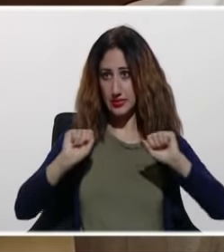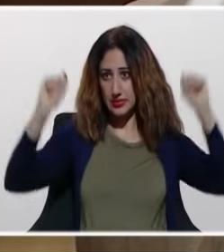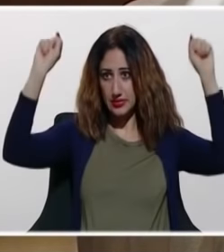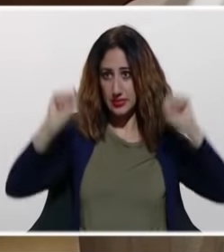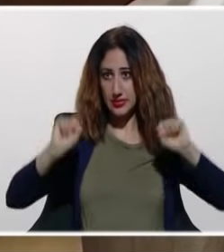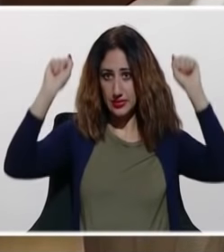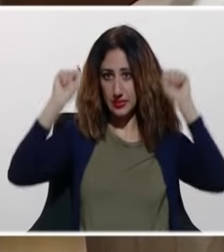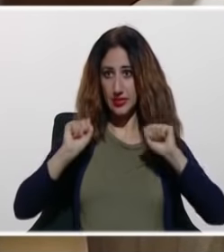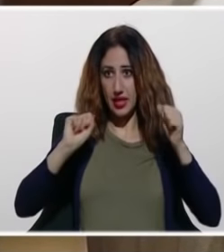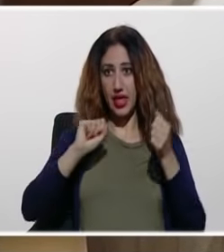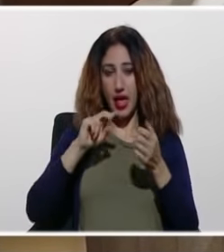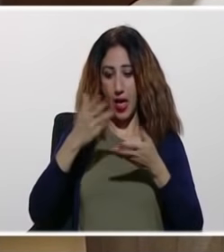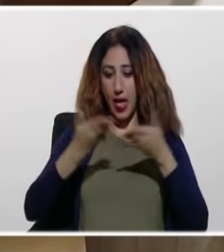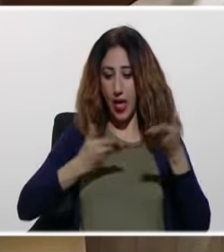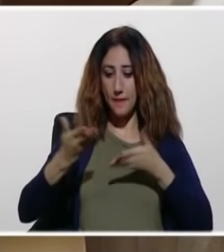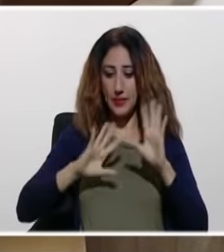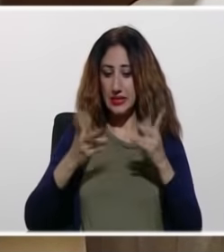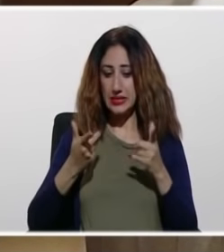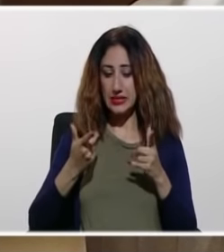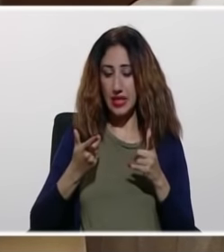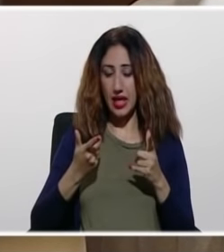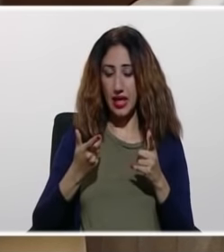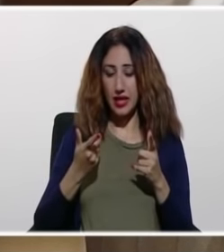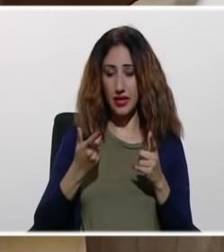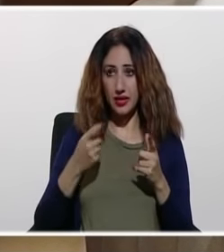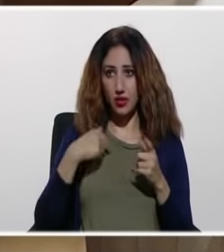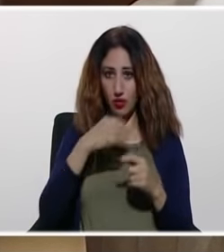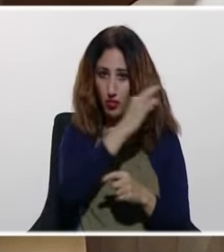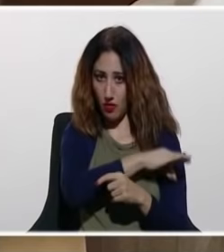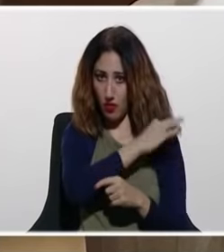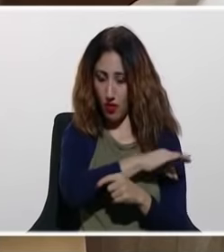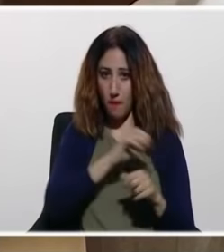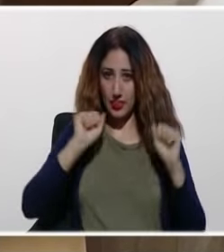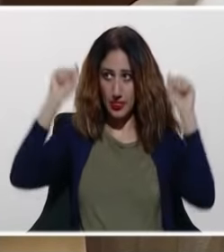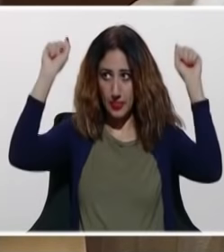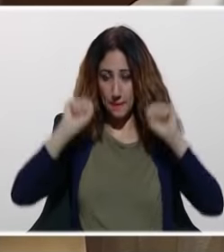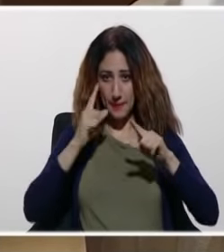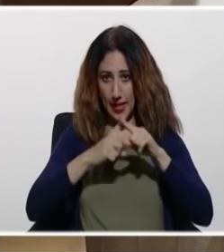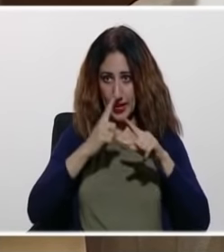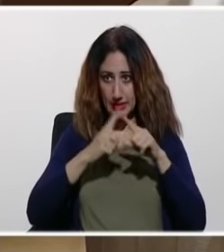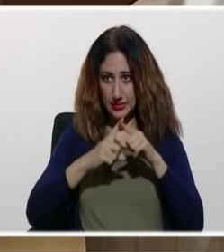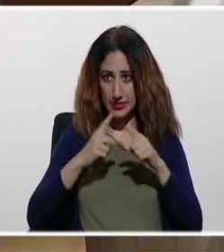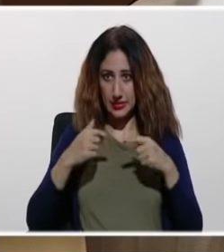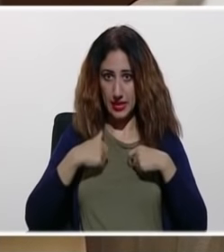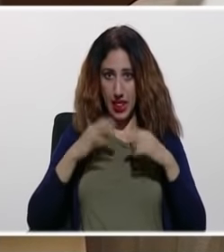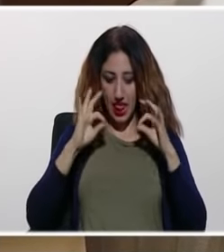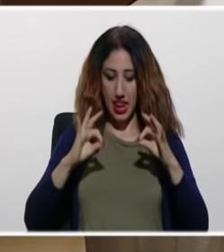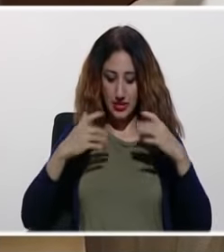ازاي مع الحديد يعني، فاكتشفت العكس لما انا جربت التمرين والحديد وازاي بنحت الجسم